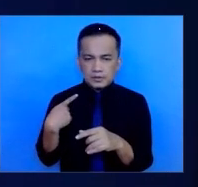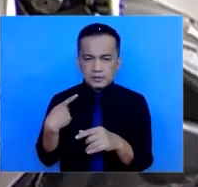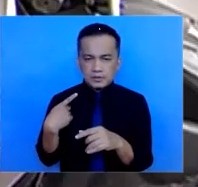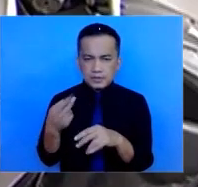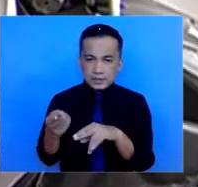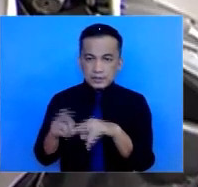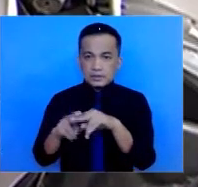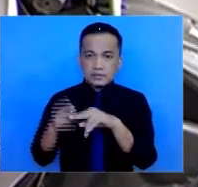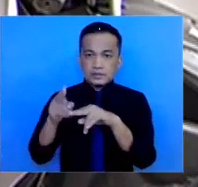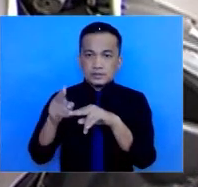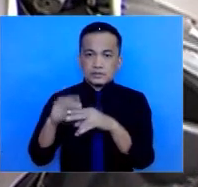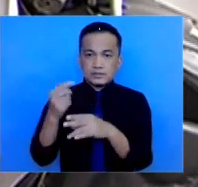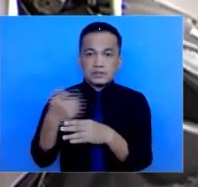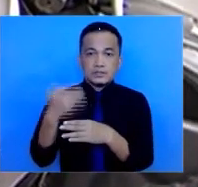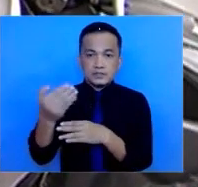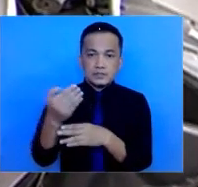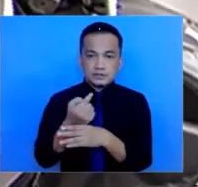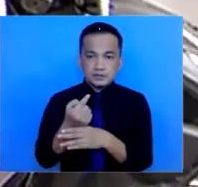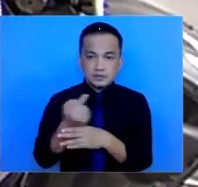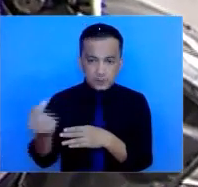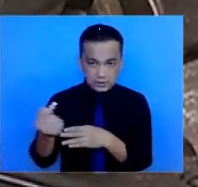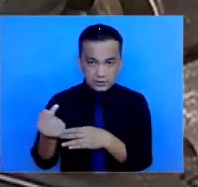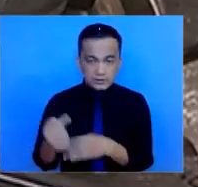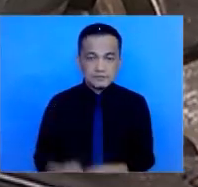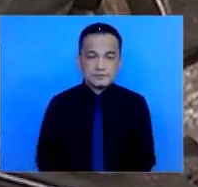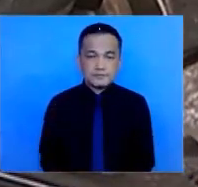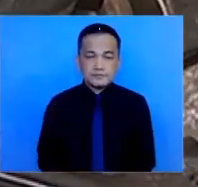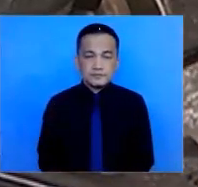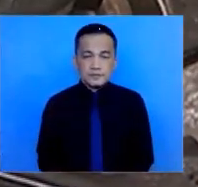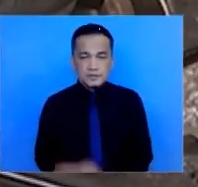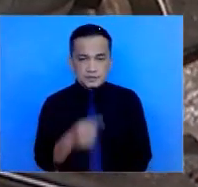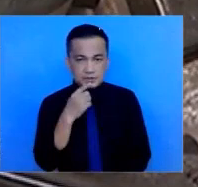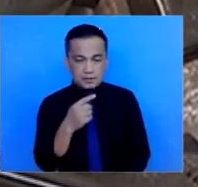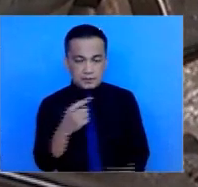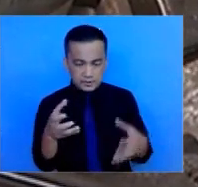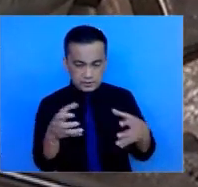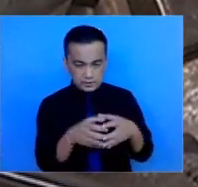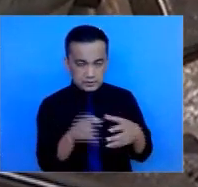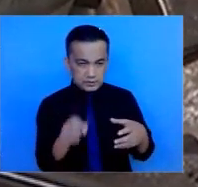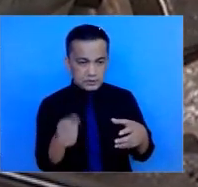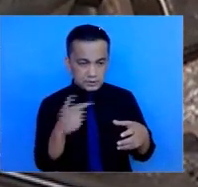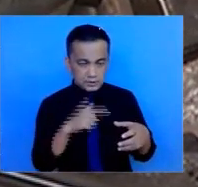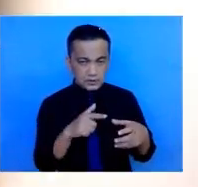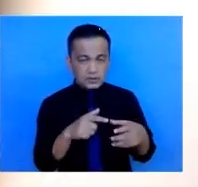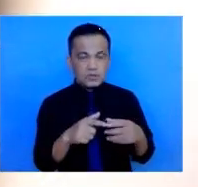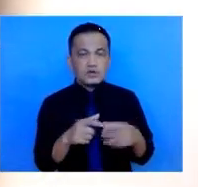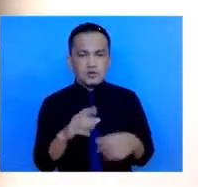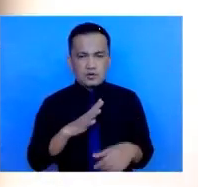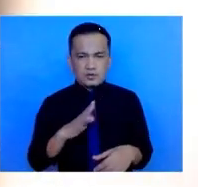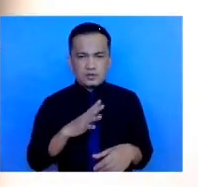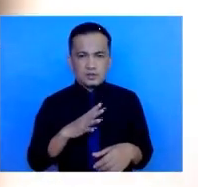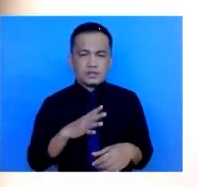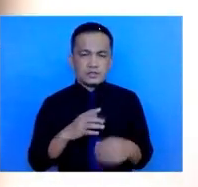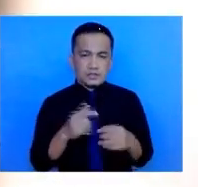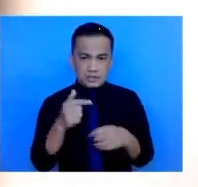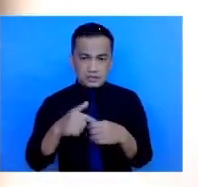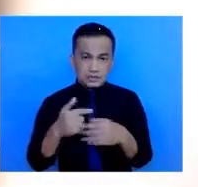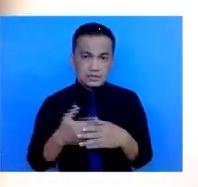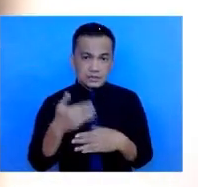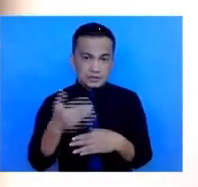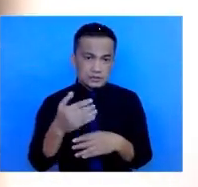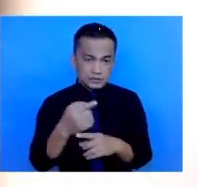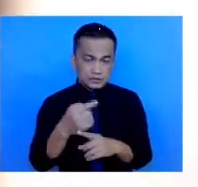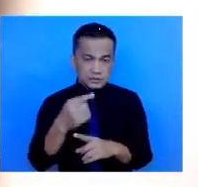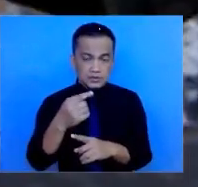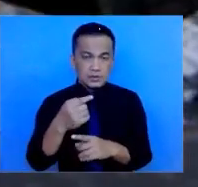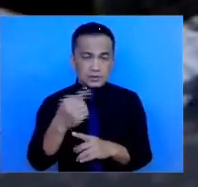week. Tiniyak naman ng ahensya na sapat ang supply ng krudo hanggang sa susunod na buwan. Yun nga lang, wala pa itong